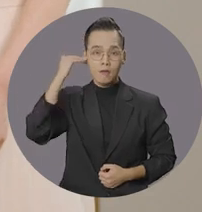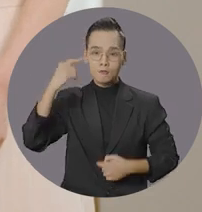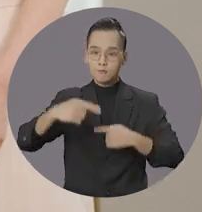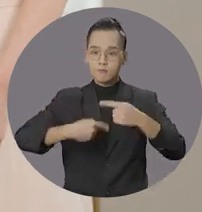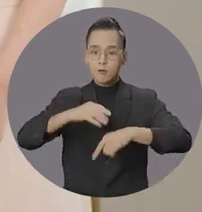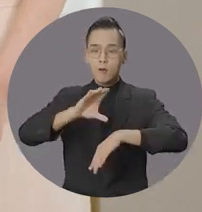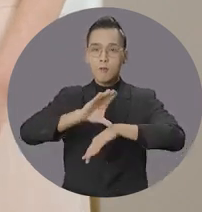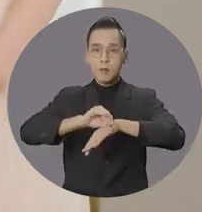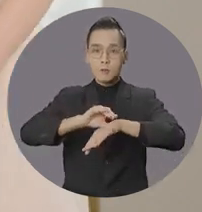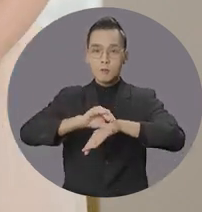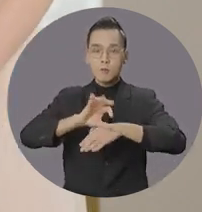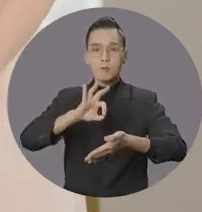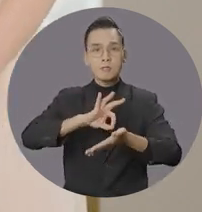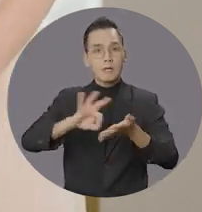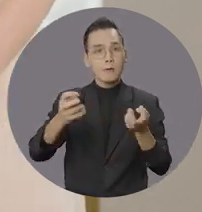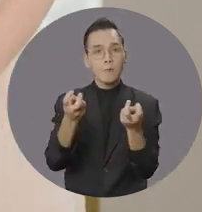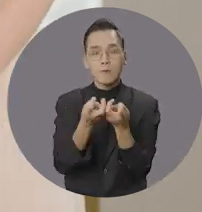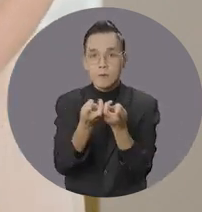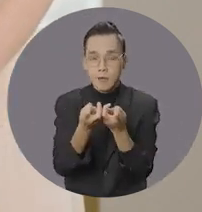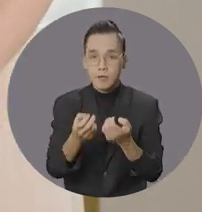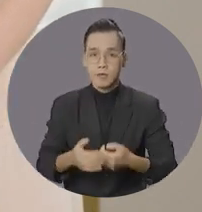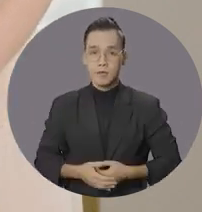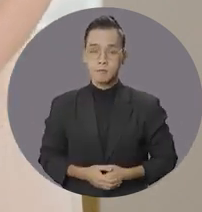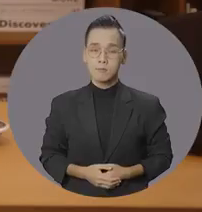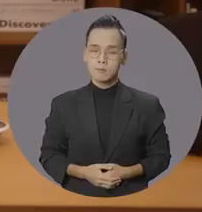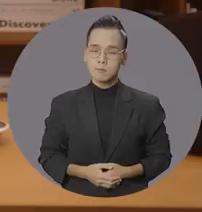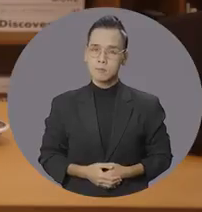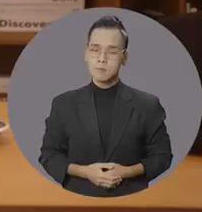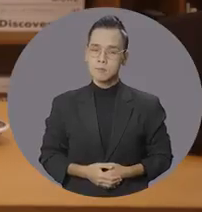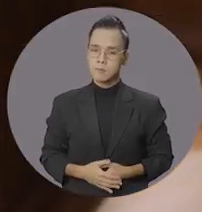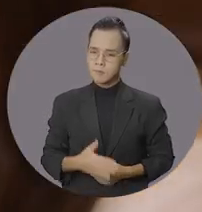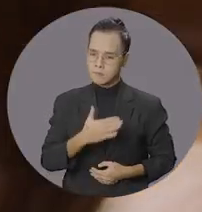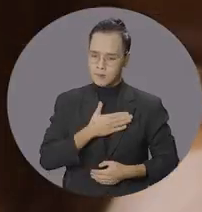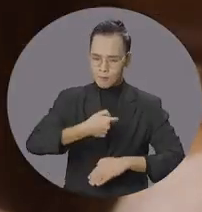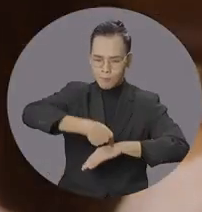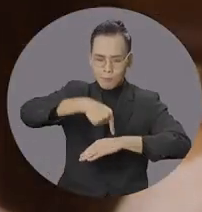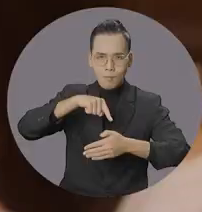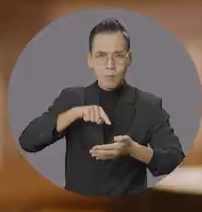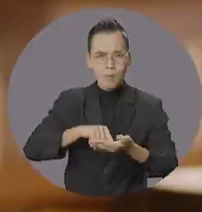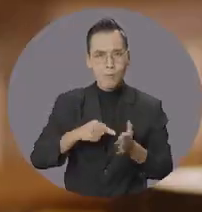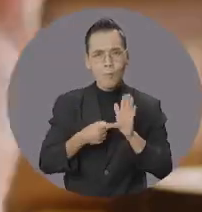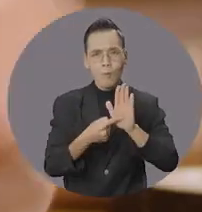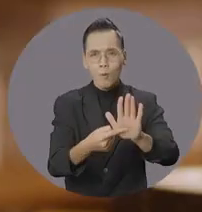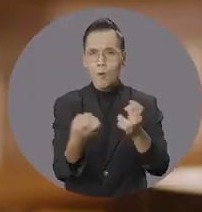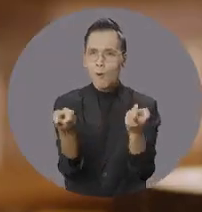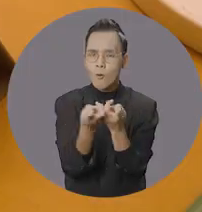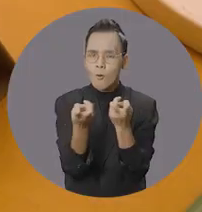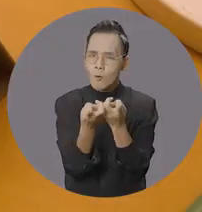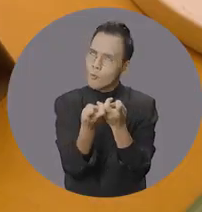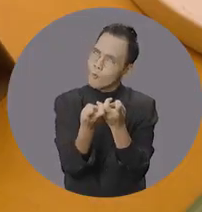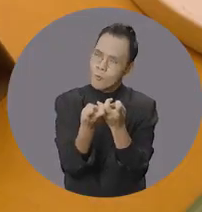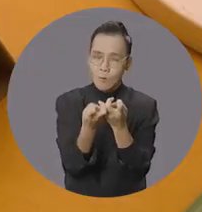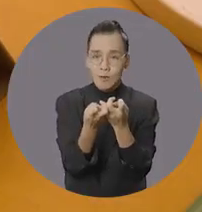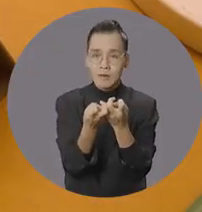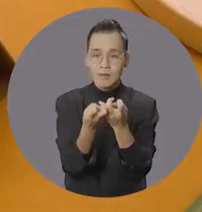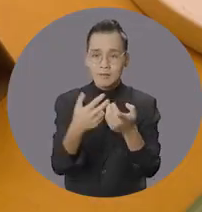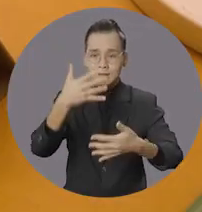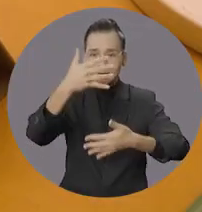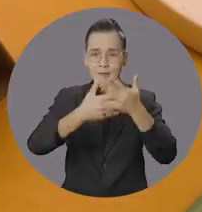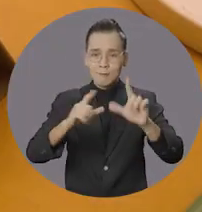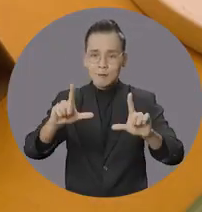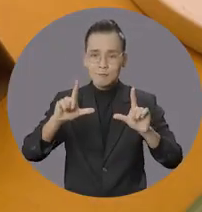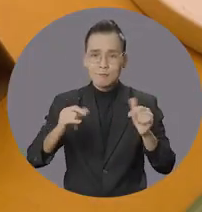한국 수어방송, 어떻게 사용하는 걸까요? 어떻게 하면 내 마음을 전할 수 있을까? 저 드라마